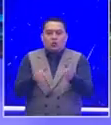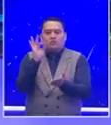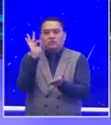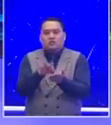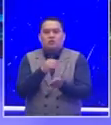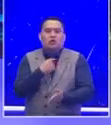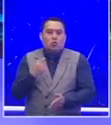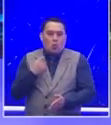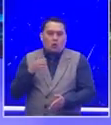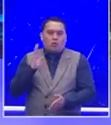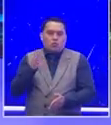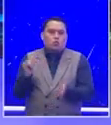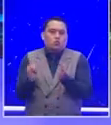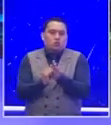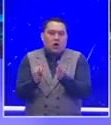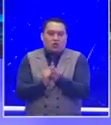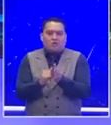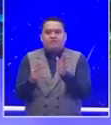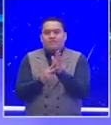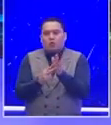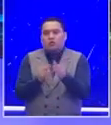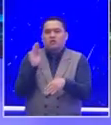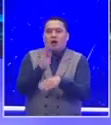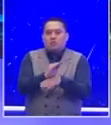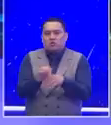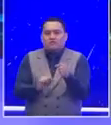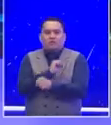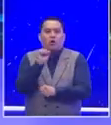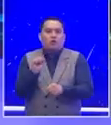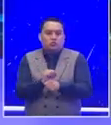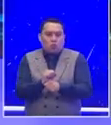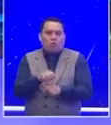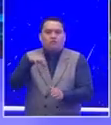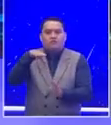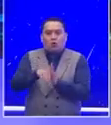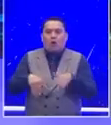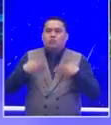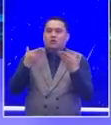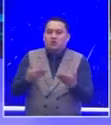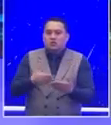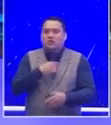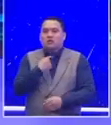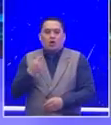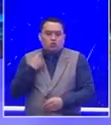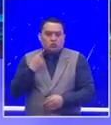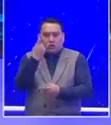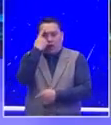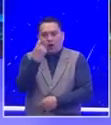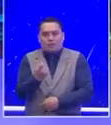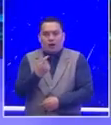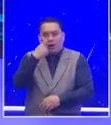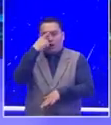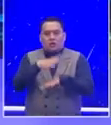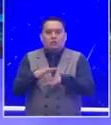в областном центре будут установлены еще 8 дополнительных постов. Об этом видеообращении к жителям Талдыкургана сообщил